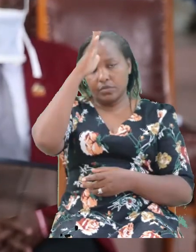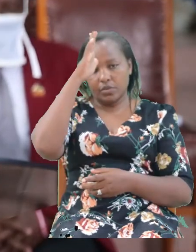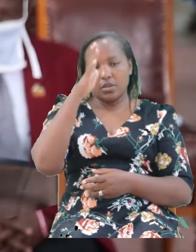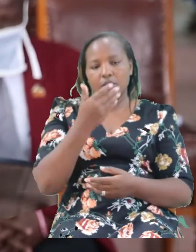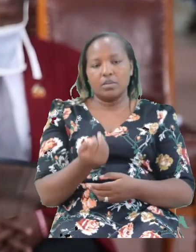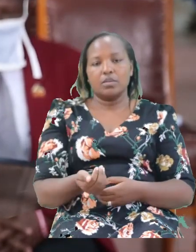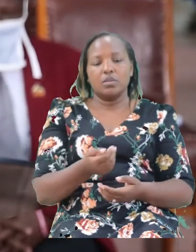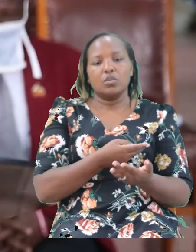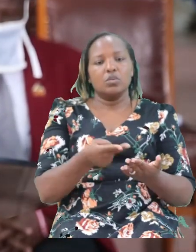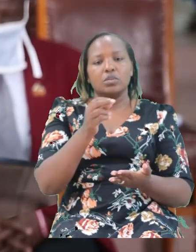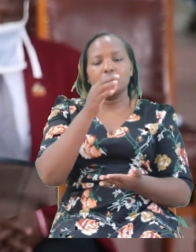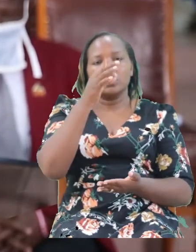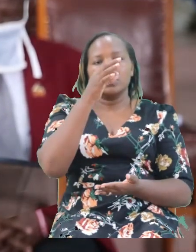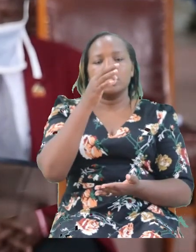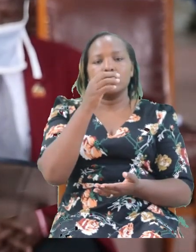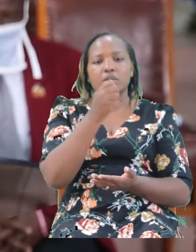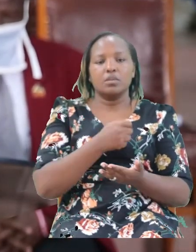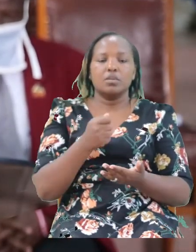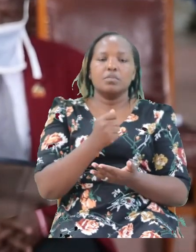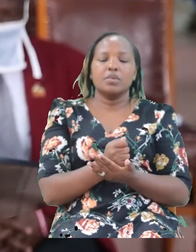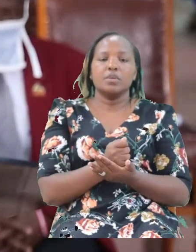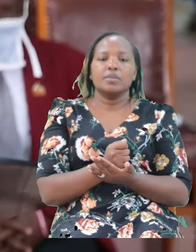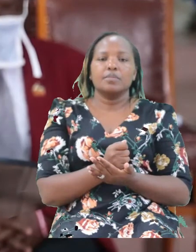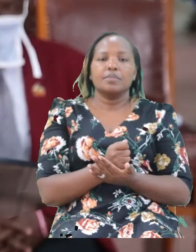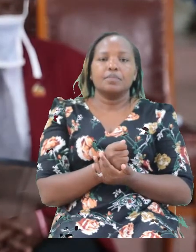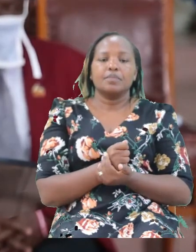Mwana na Roho Mtakatifu. Amen.